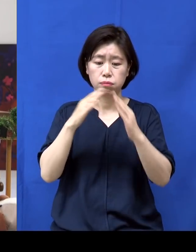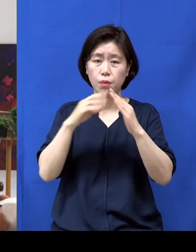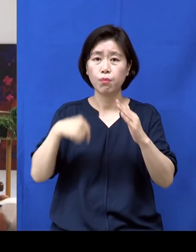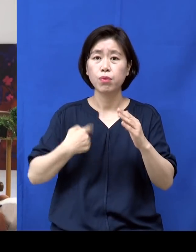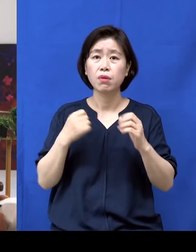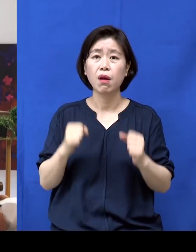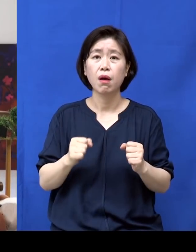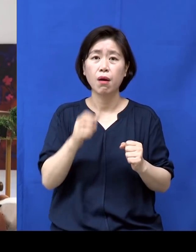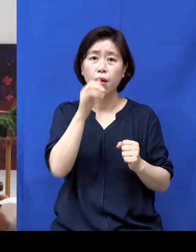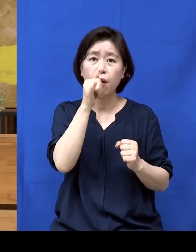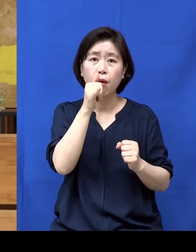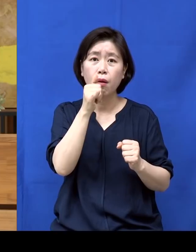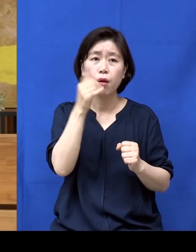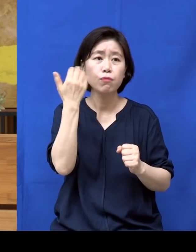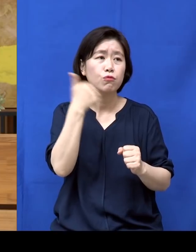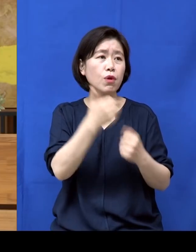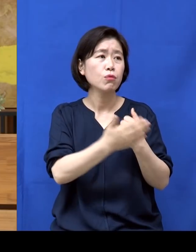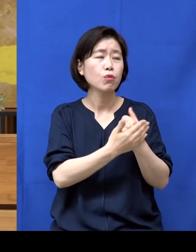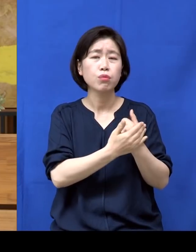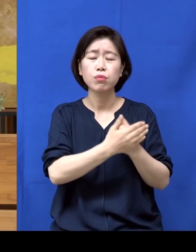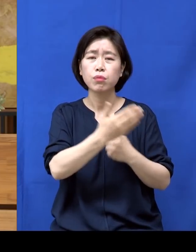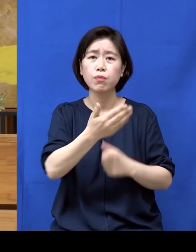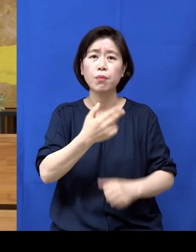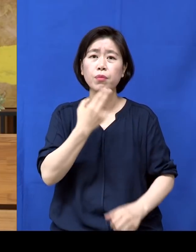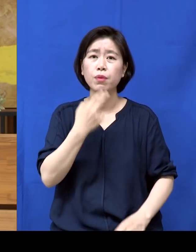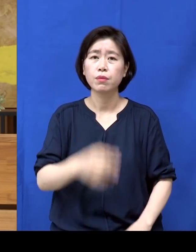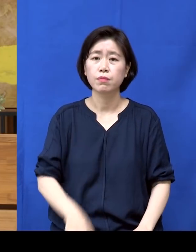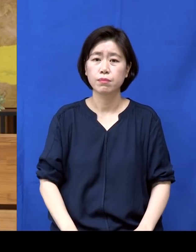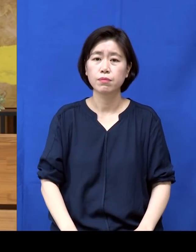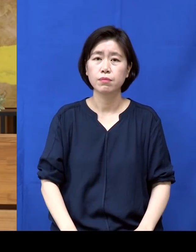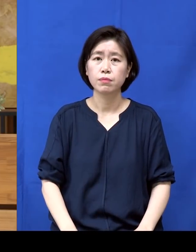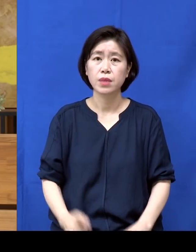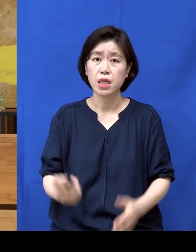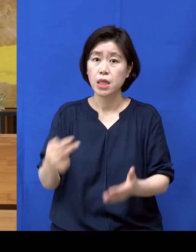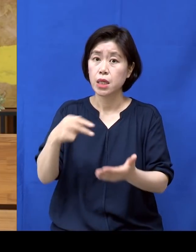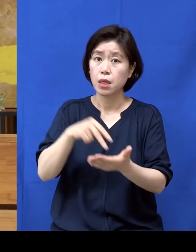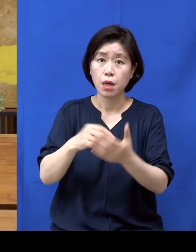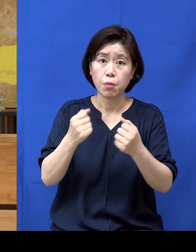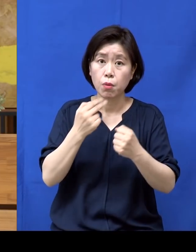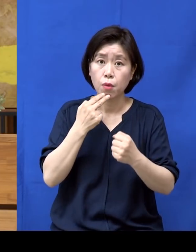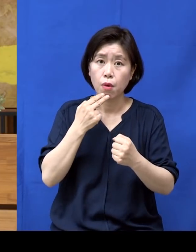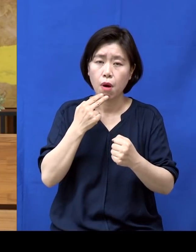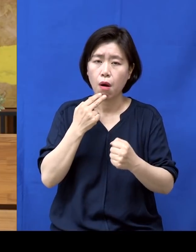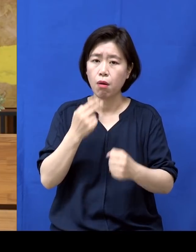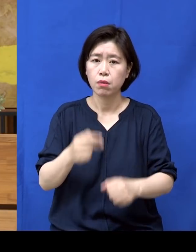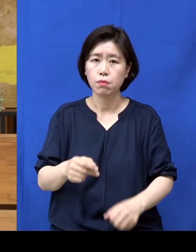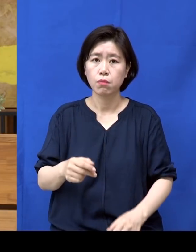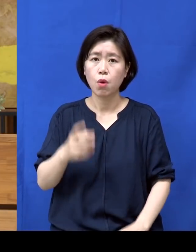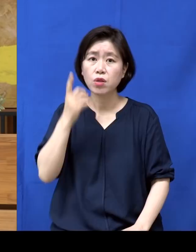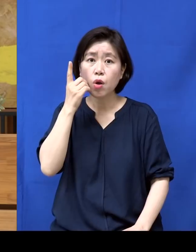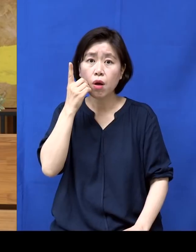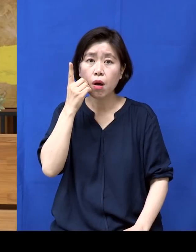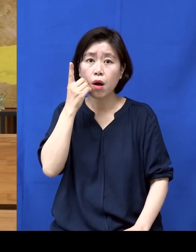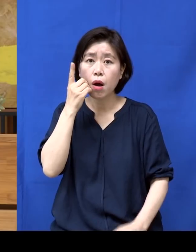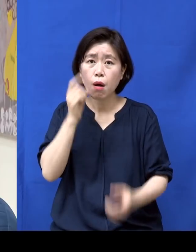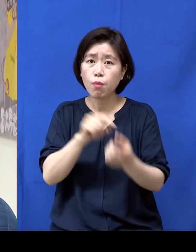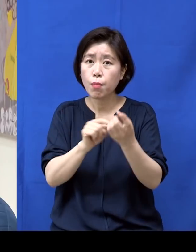저 혼자밖에 쓰러지는 게 없으니까. 아예 뭐 이렇게 일어날 힘조차 없었군요. 네, 그냥 뭐 휴대전화를 만질